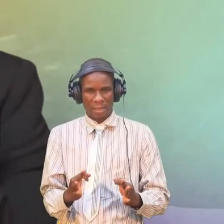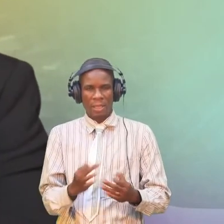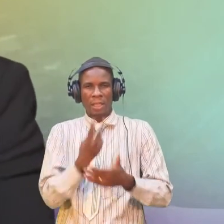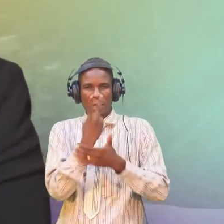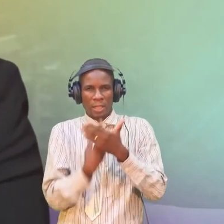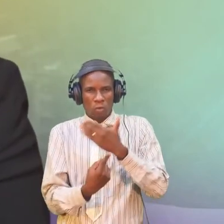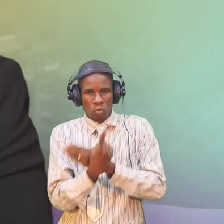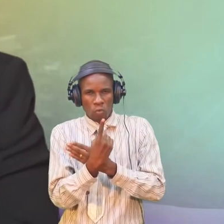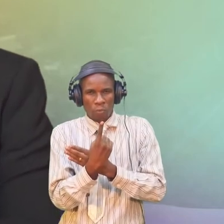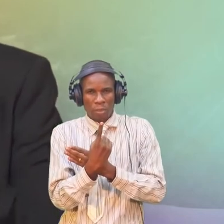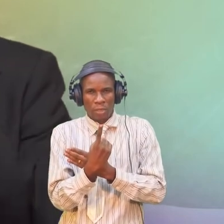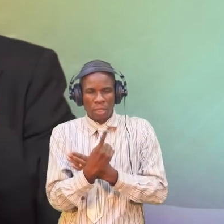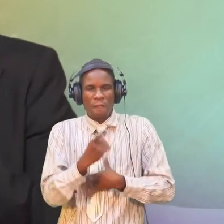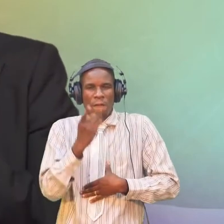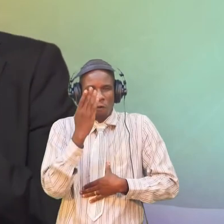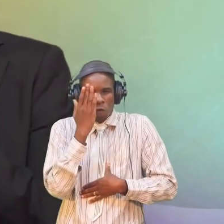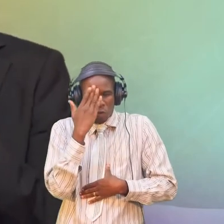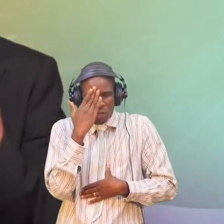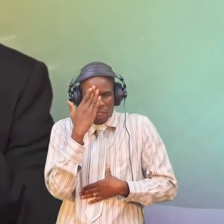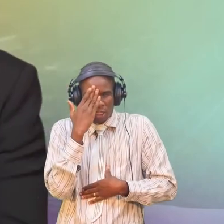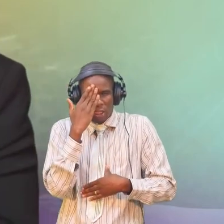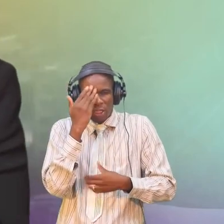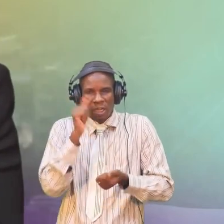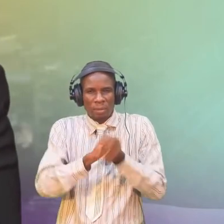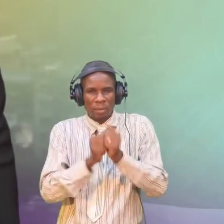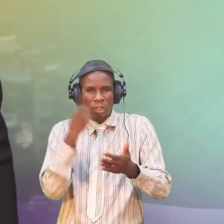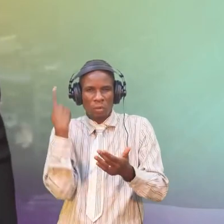usizarau kukutana, kugusana kimwili.